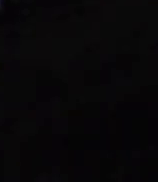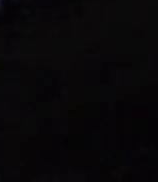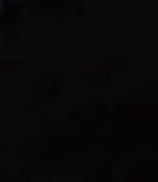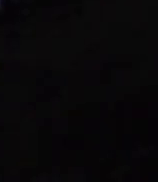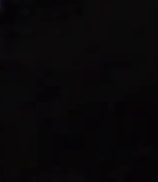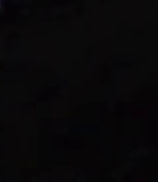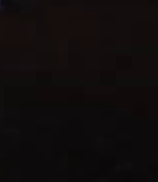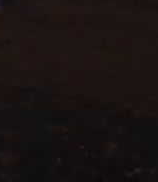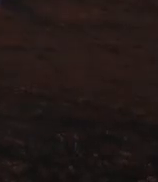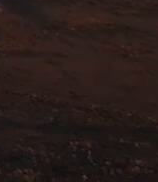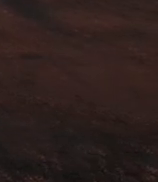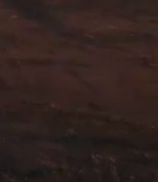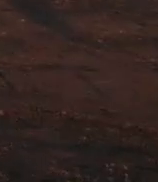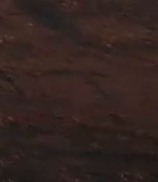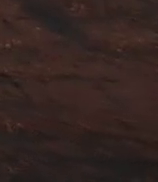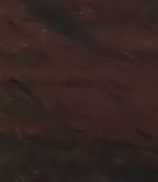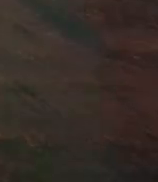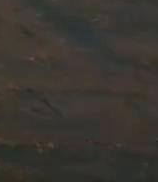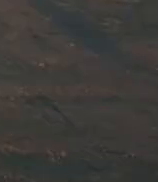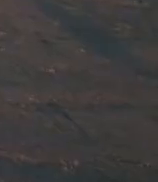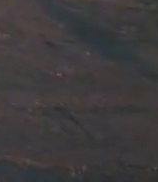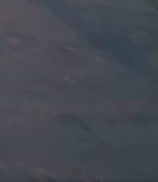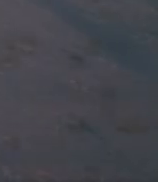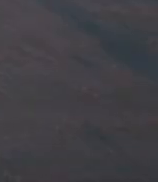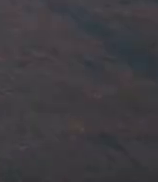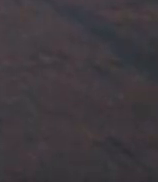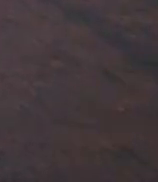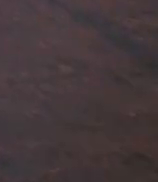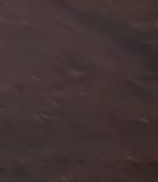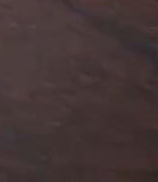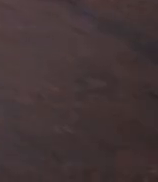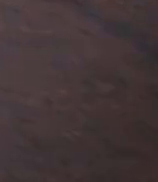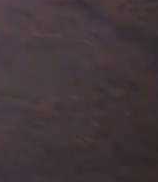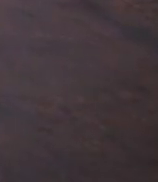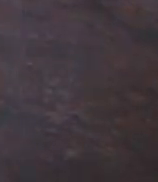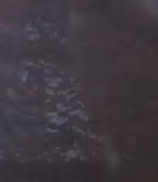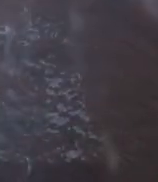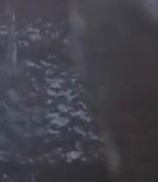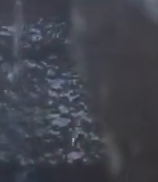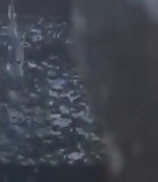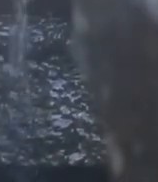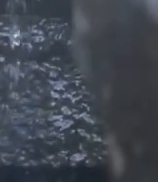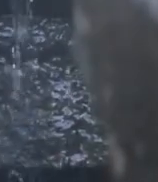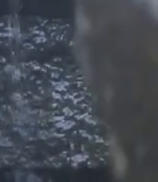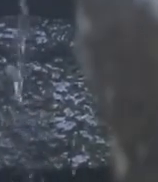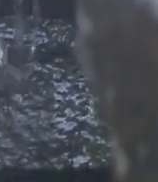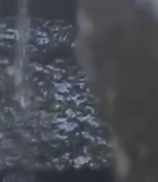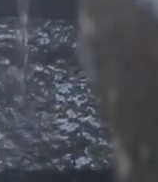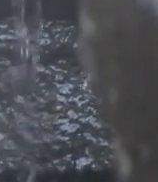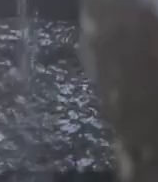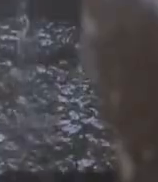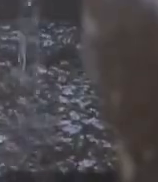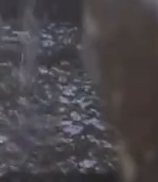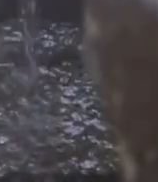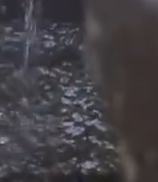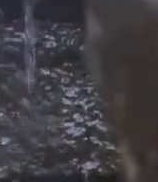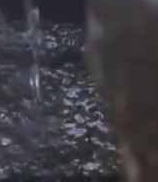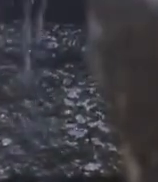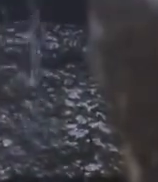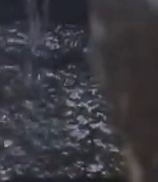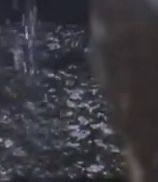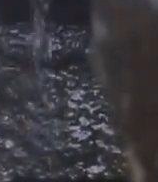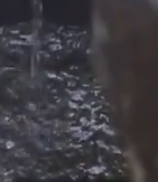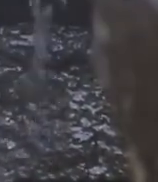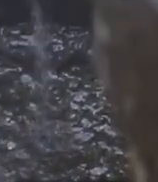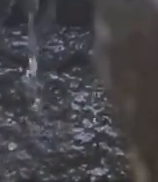из ничего. Как произошло с Моисеем, как он увидел, что как вода